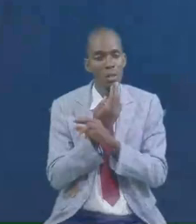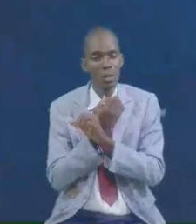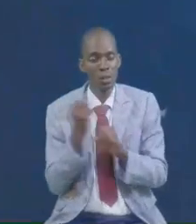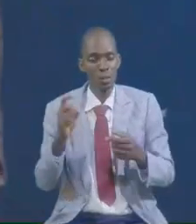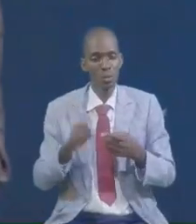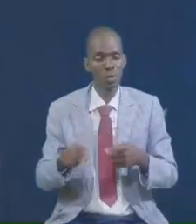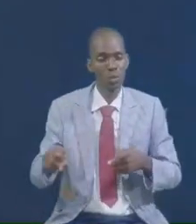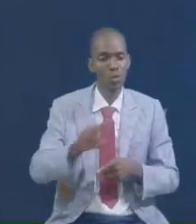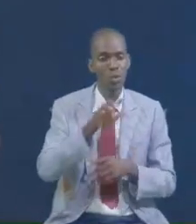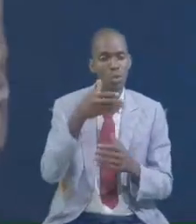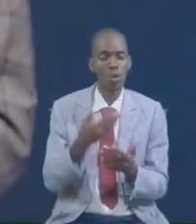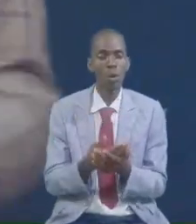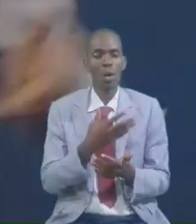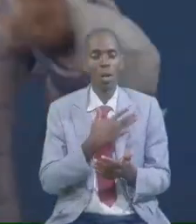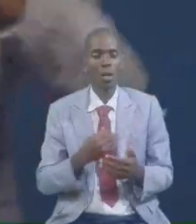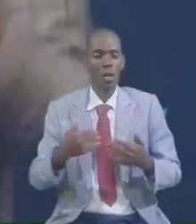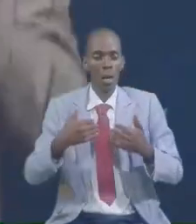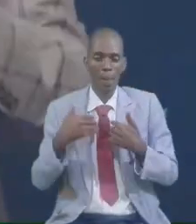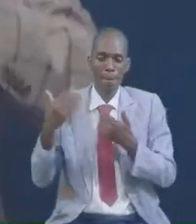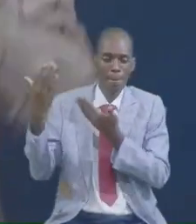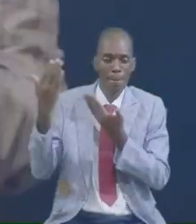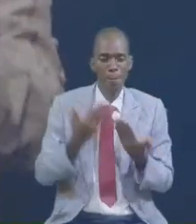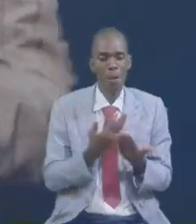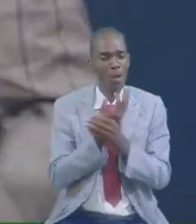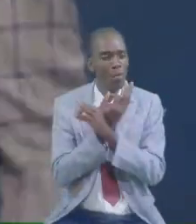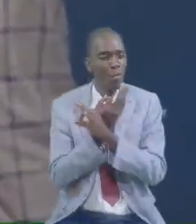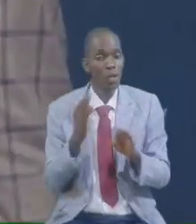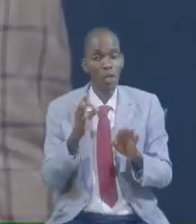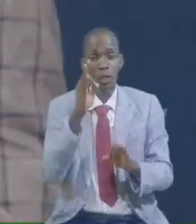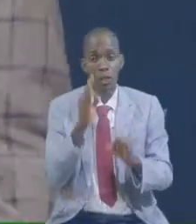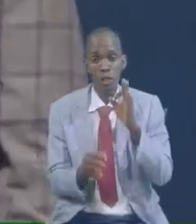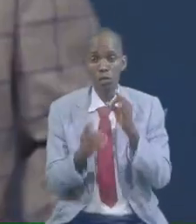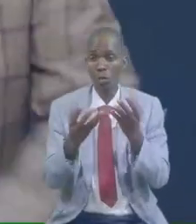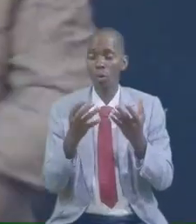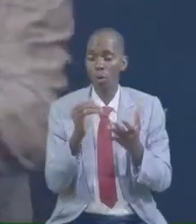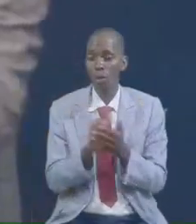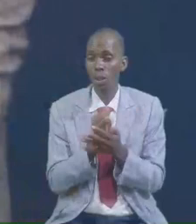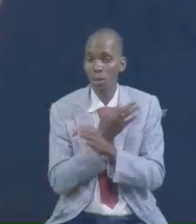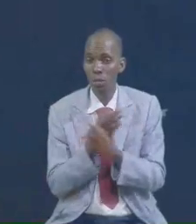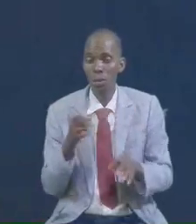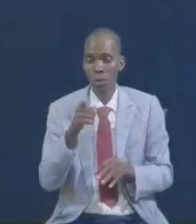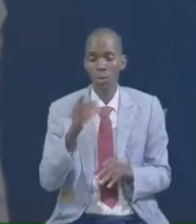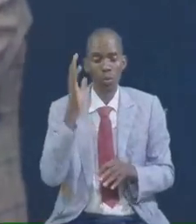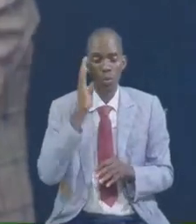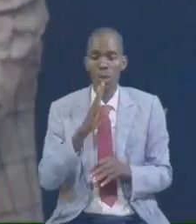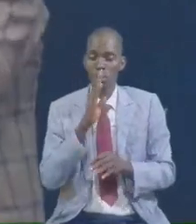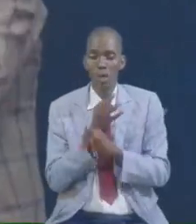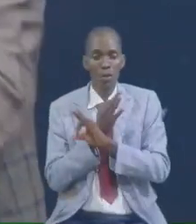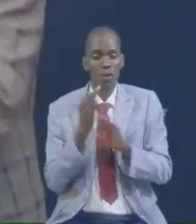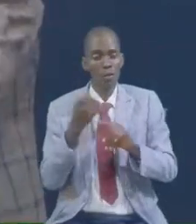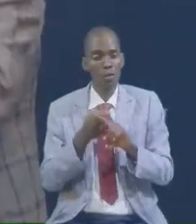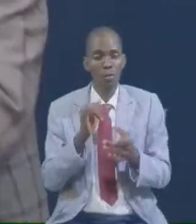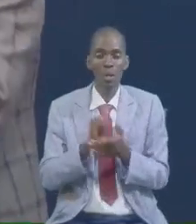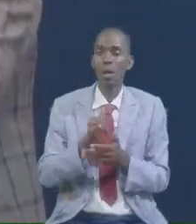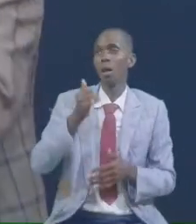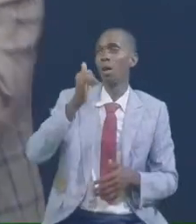et qu'il a apporté la libération, la liberté pour tous. Si tu veux cette liberté et que tu veux être libre de